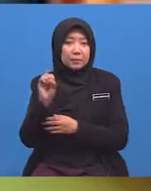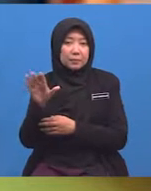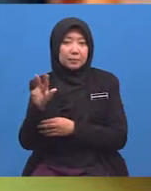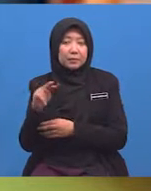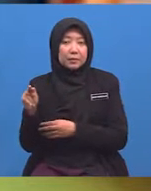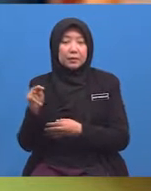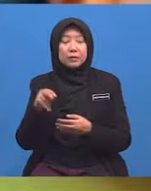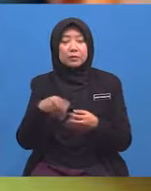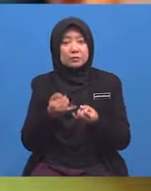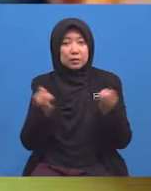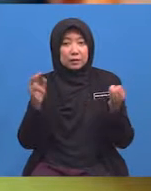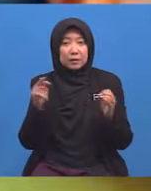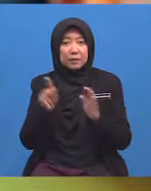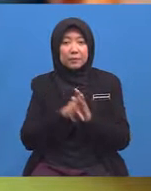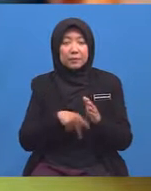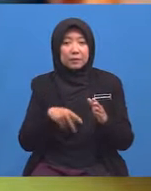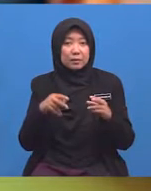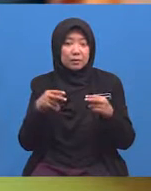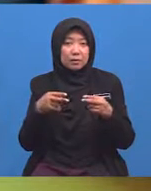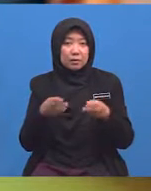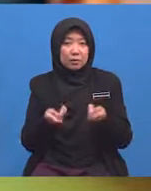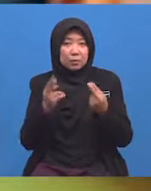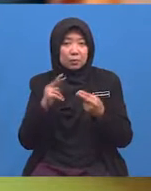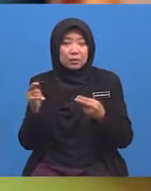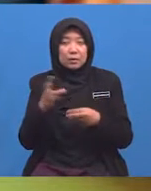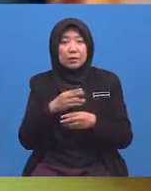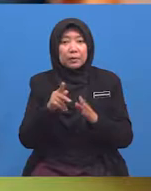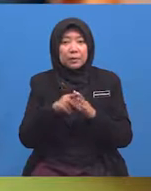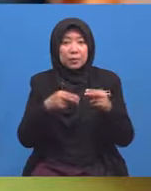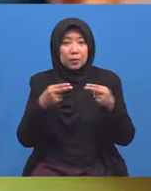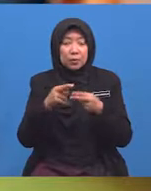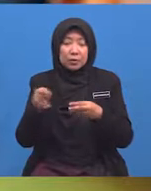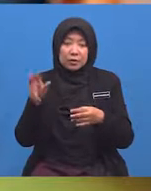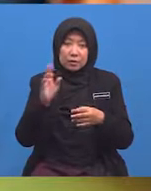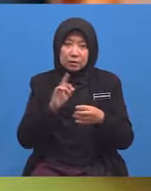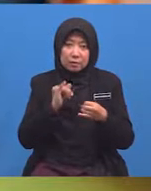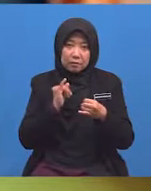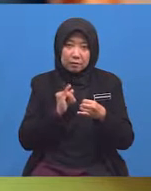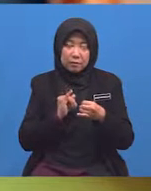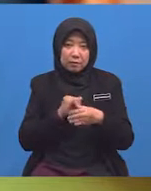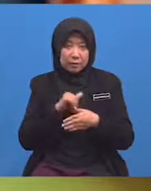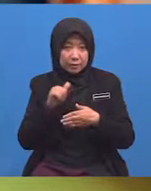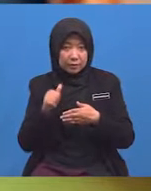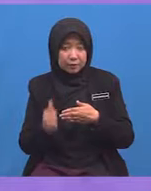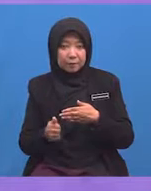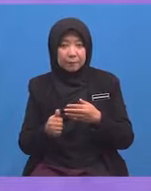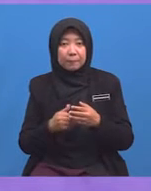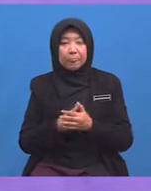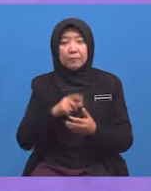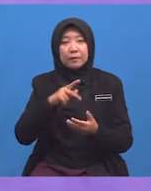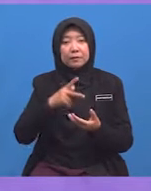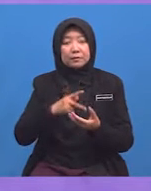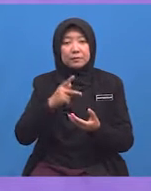jaringan pengangkutan dan perhubungan yang terakhir, iaitu kesan terhadap